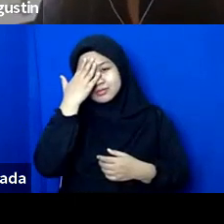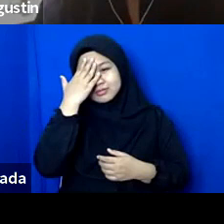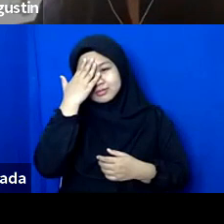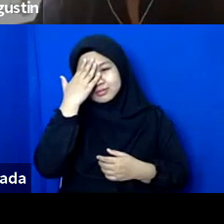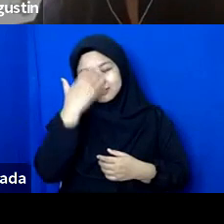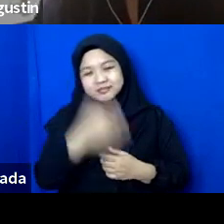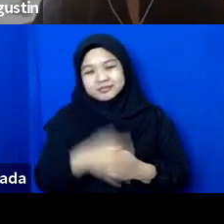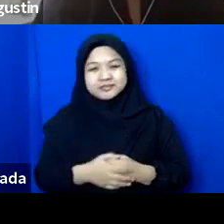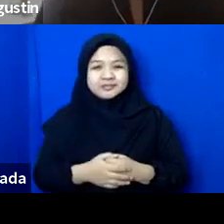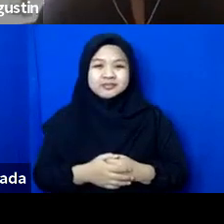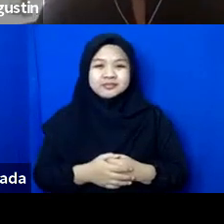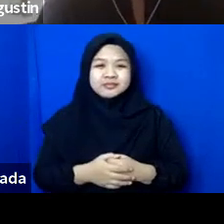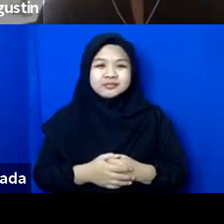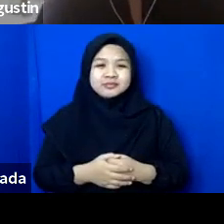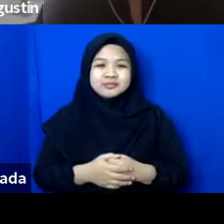jadi